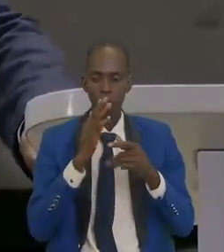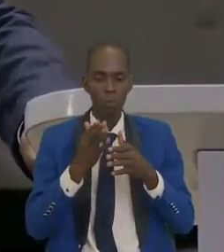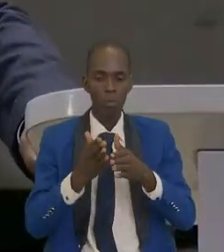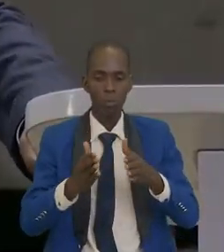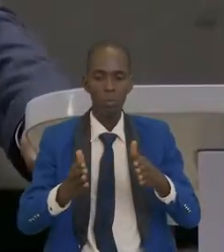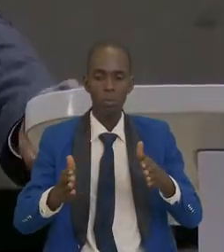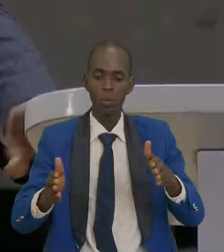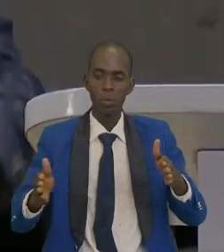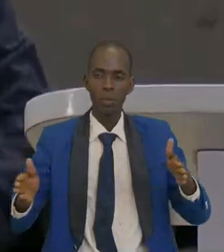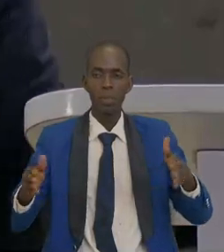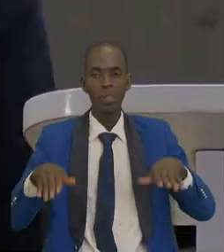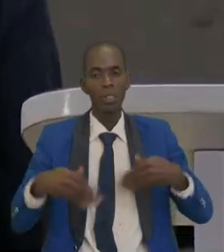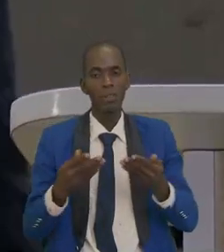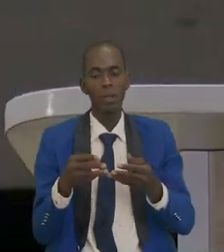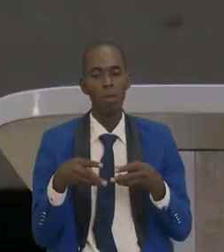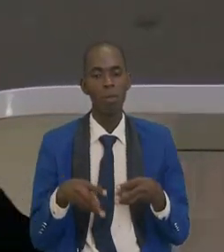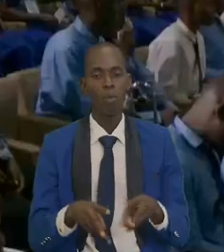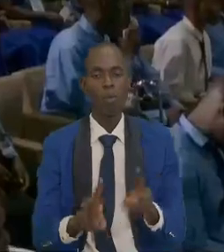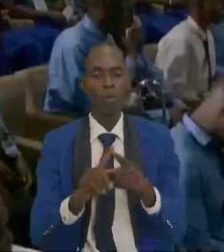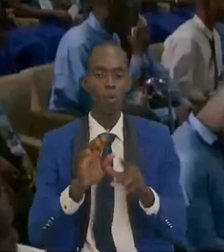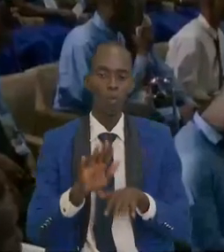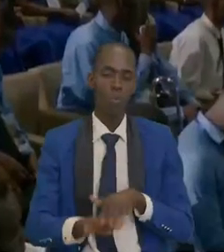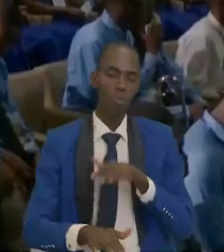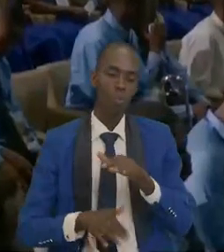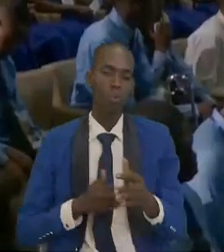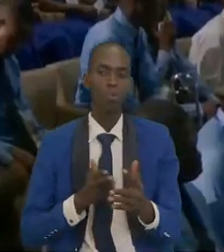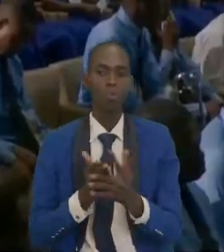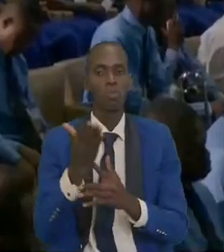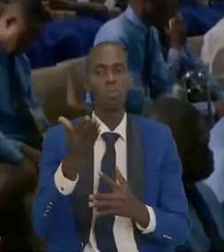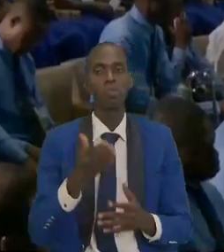a trouvé un chemin pour passer.